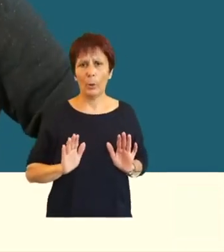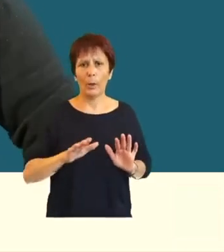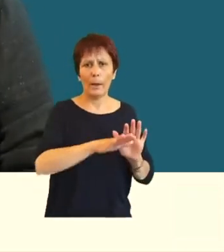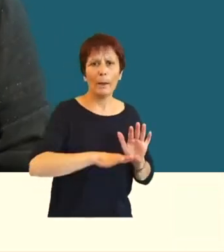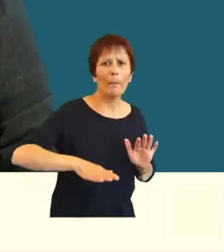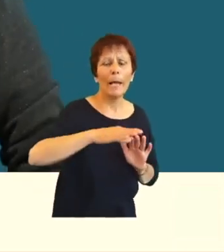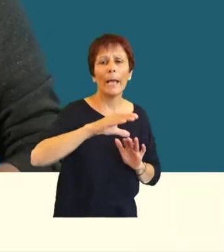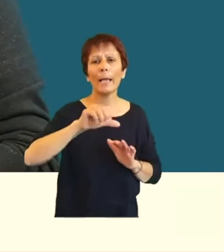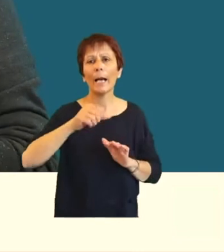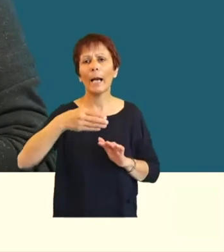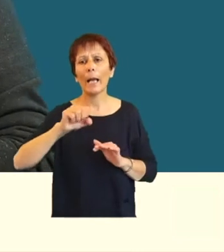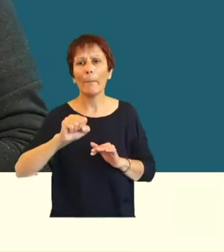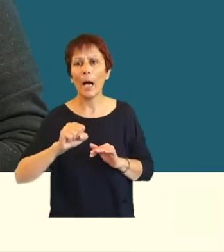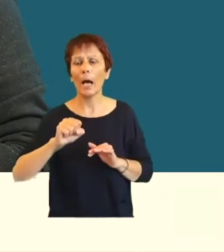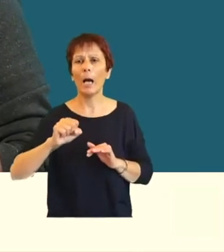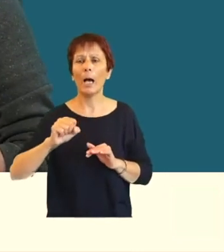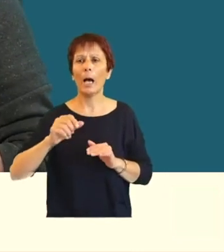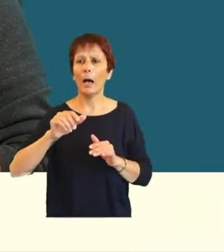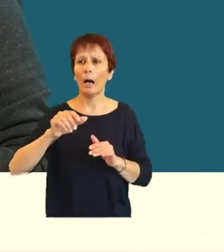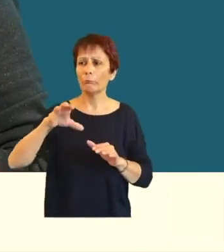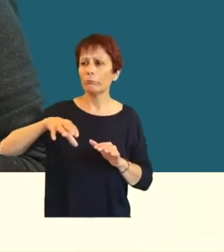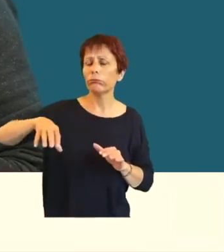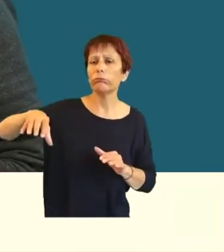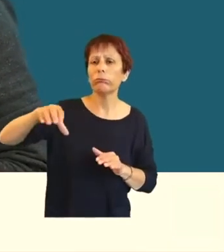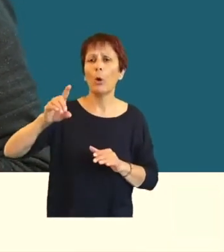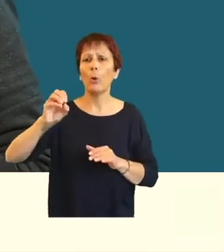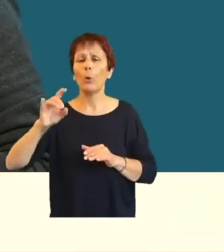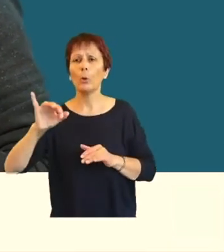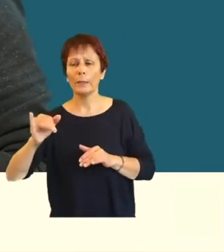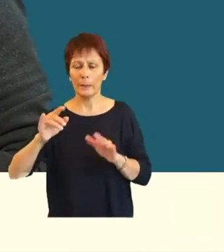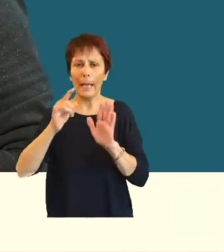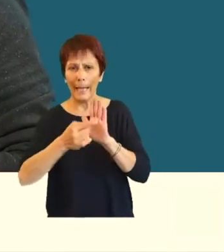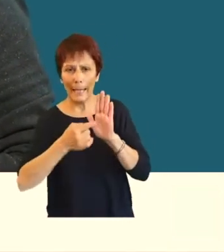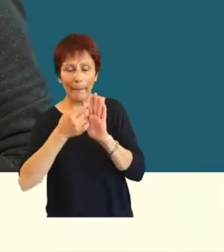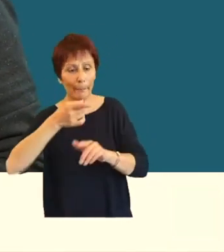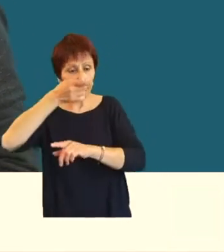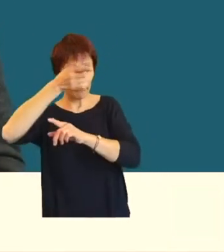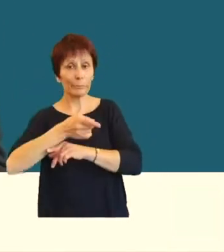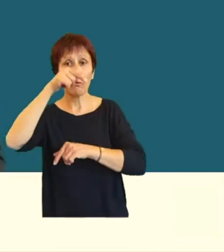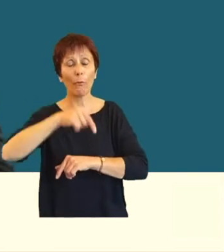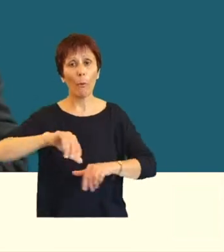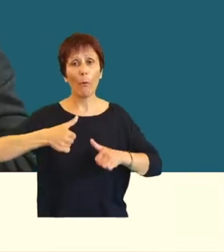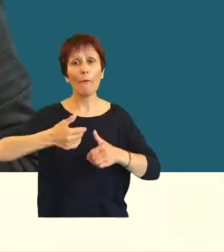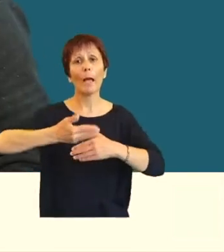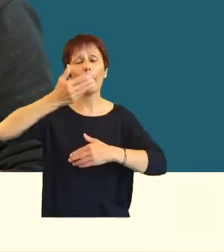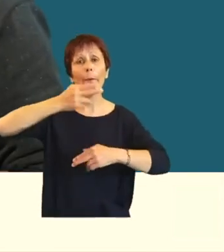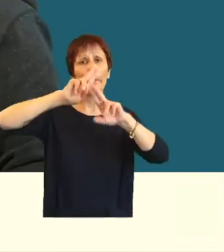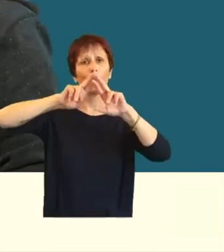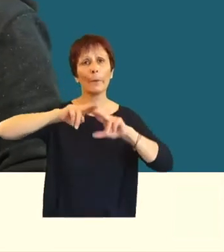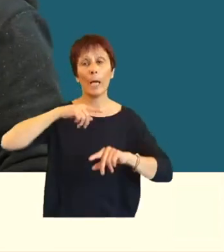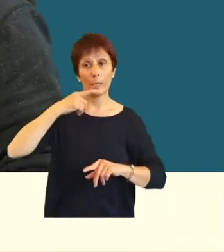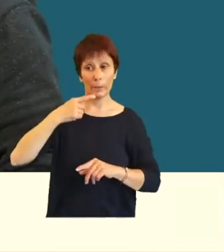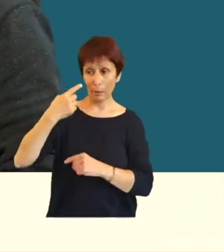Cama, une partie de Notre-Dame-du-Mont et de l'Audi. Pour rappel, quand même, qu'est-ce que c'est des injonctions ? Des injonctions, ça veut dire qu'on